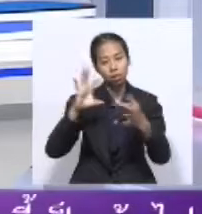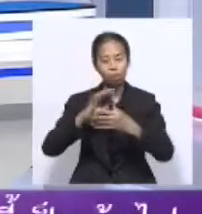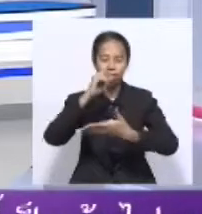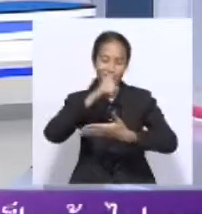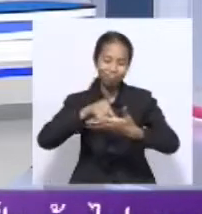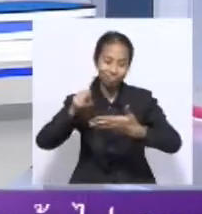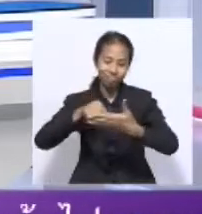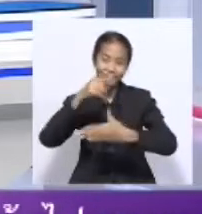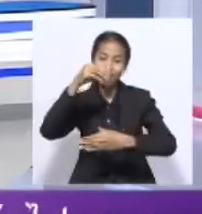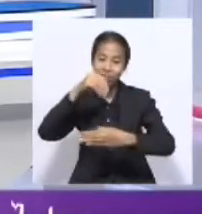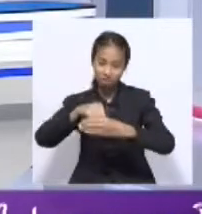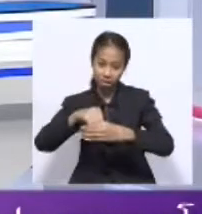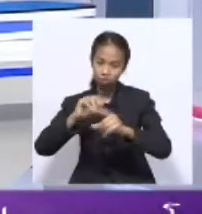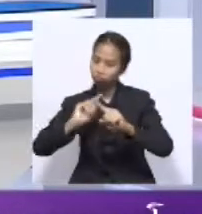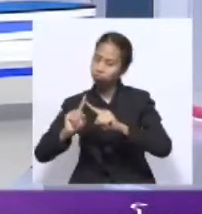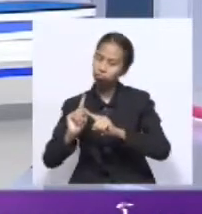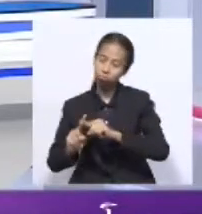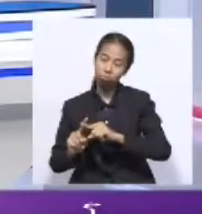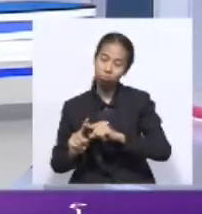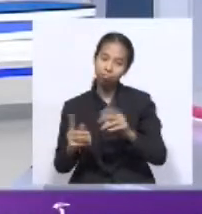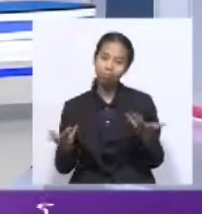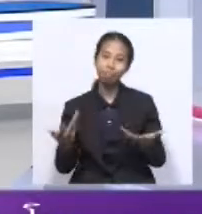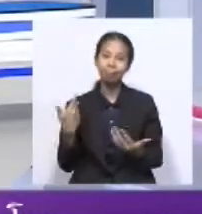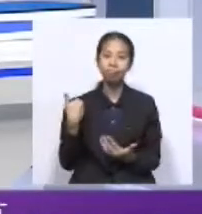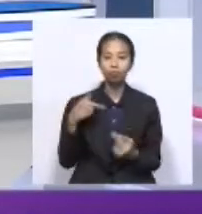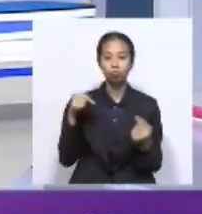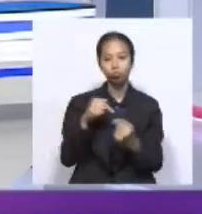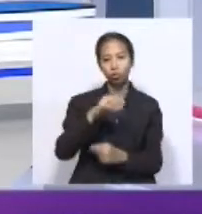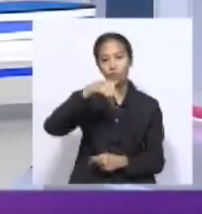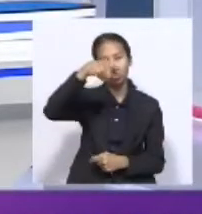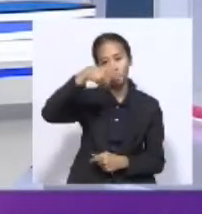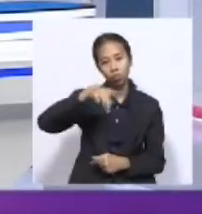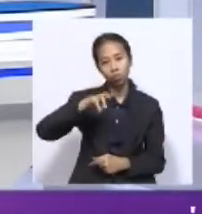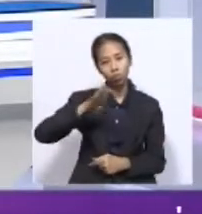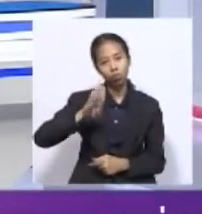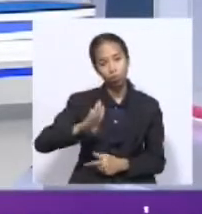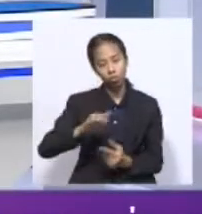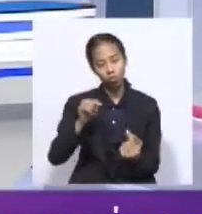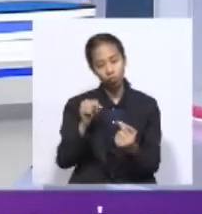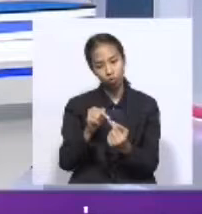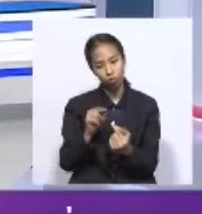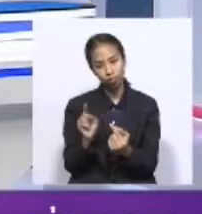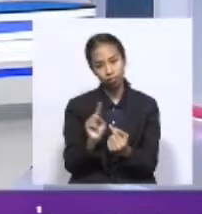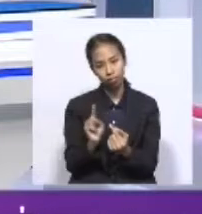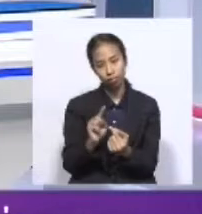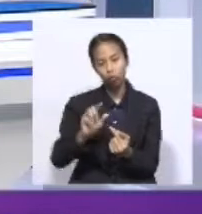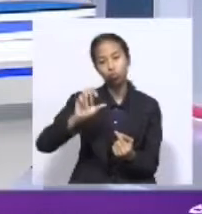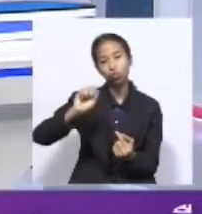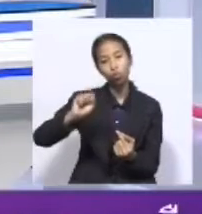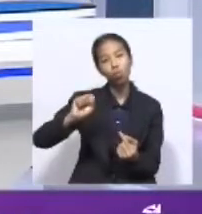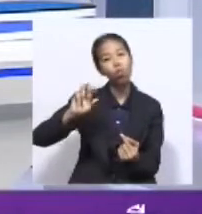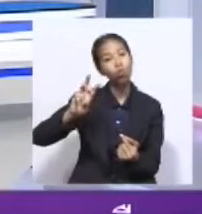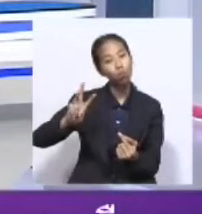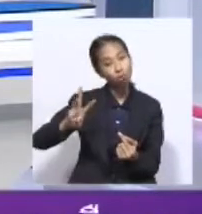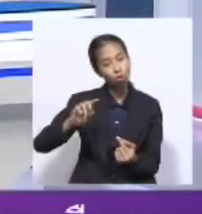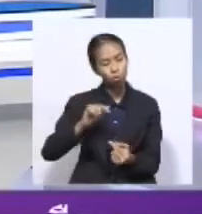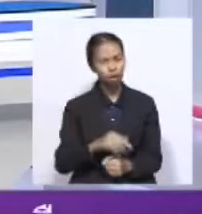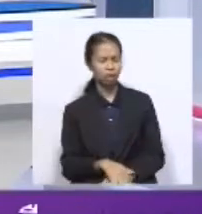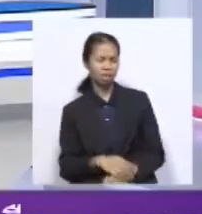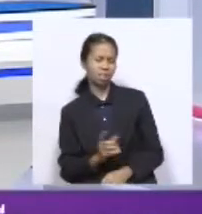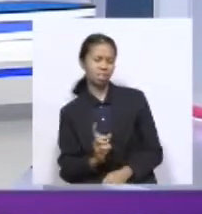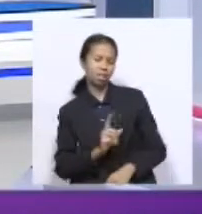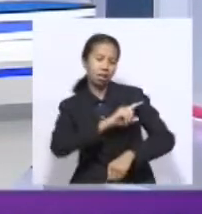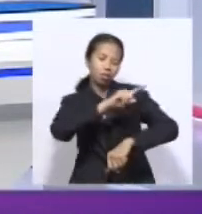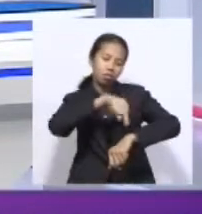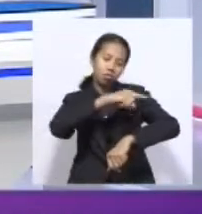ยนะคะโดยเฉพาะการยื่นตีความร่างพระราชบัญญัติการได้มาของสว.ว่าเอ้ยเป็นการยื้อเวลาหรือเปล่